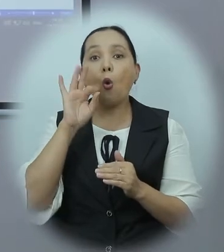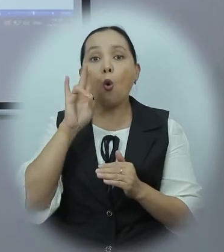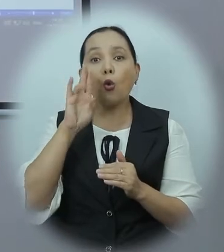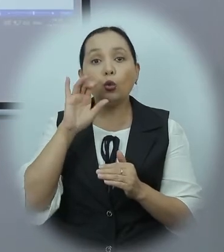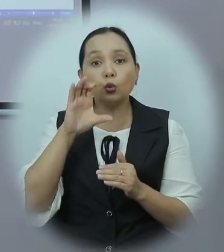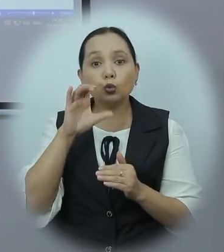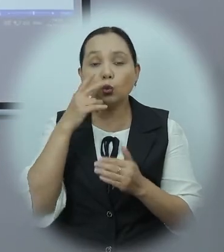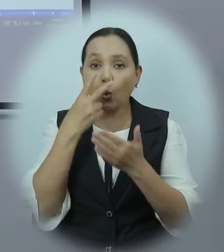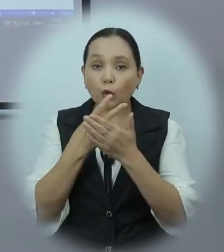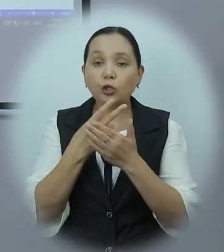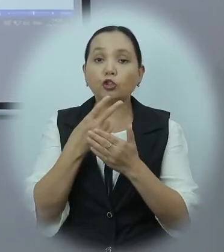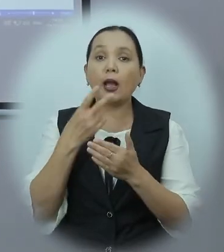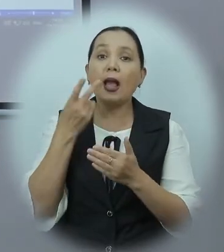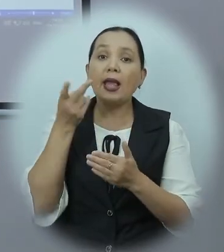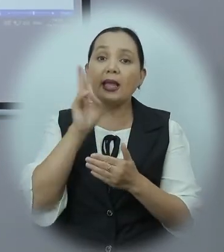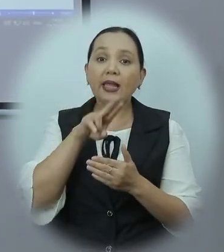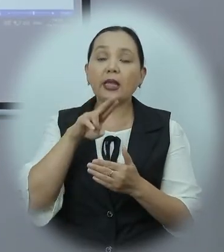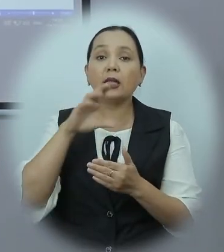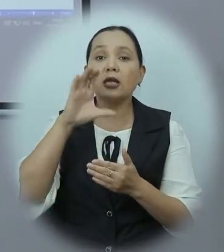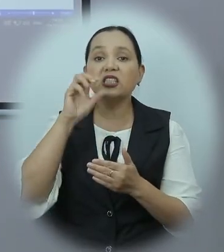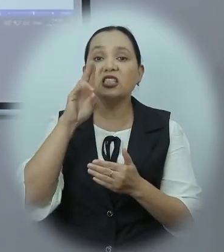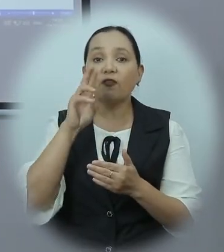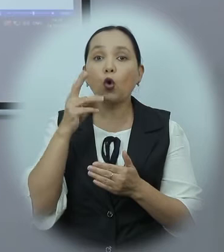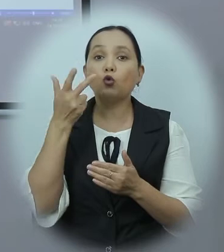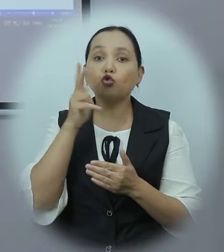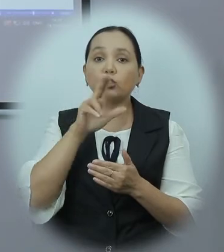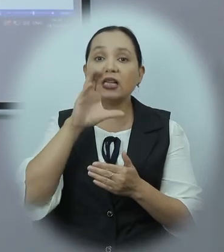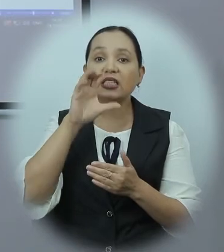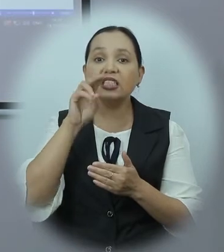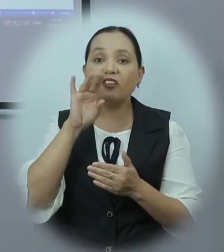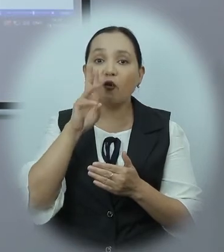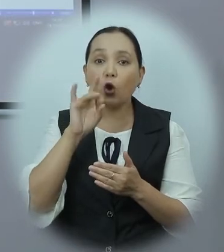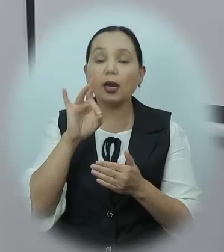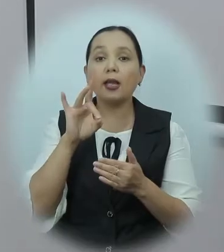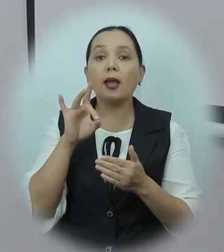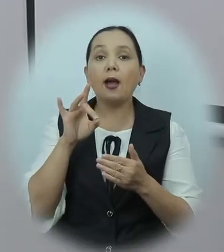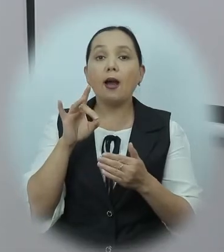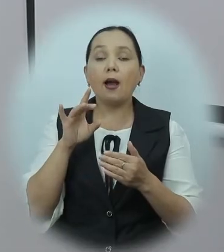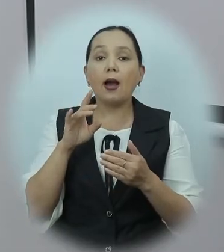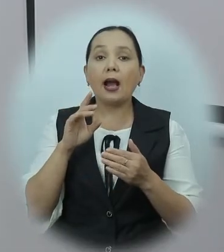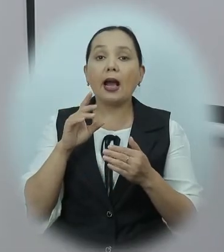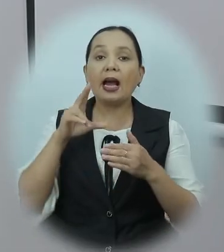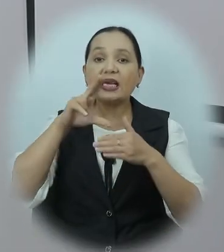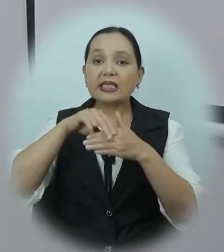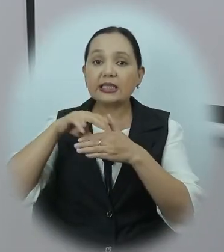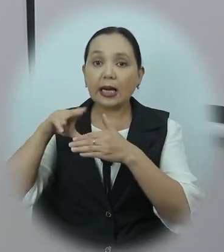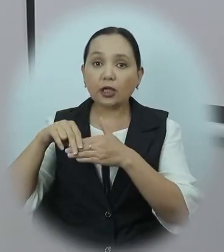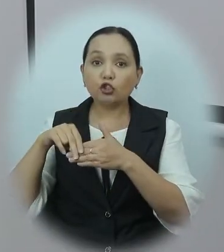ko'rinishida ikkita stvolli, uchta stvolli stylerlar hamda